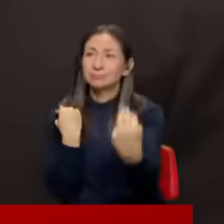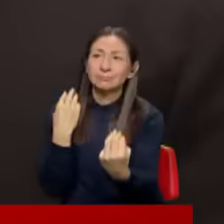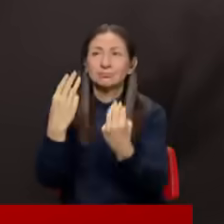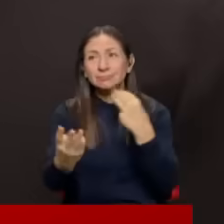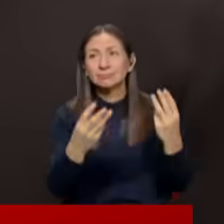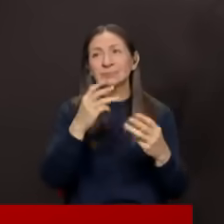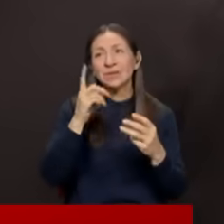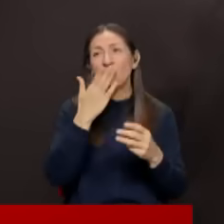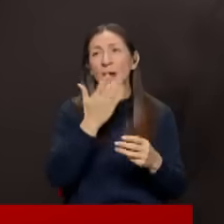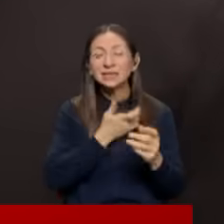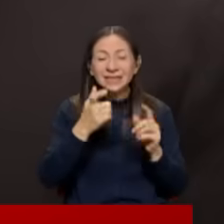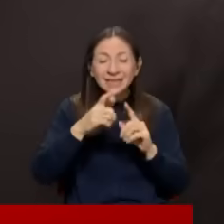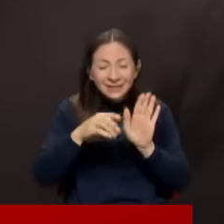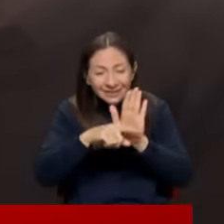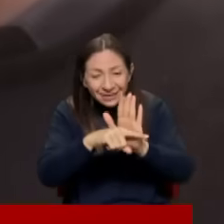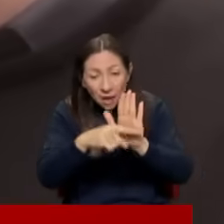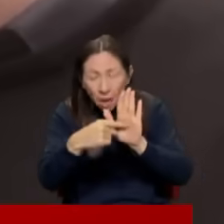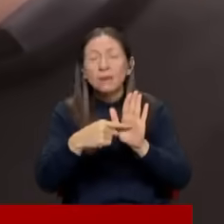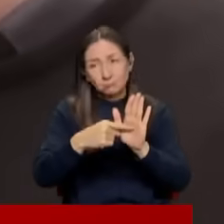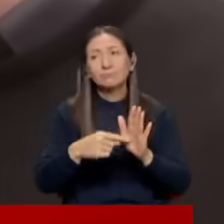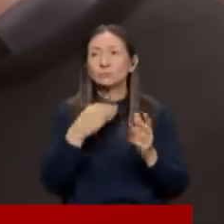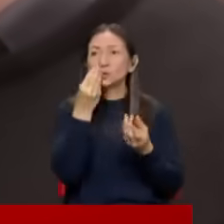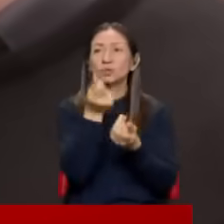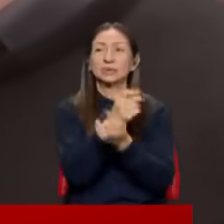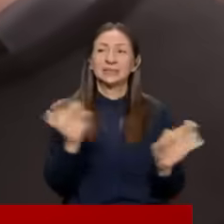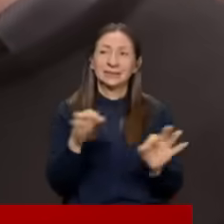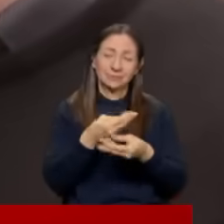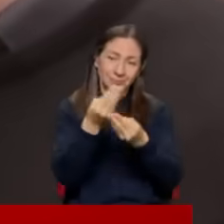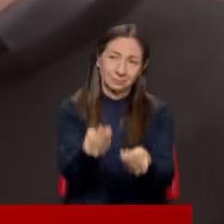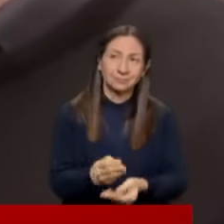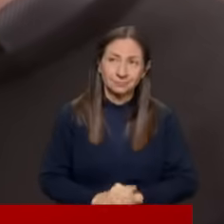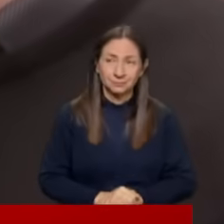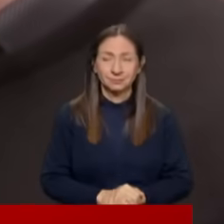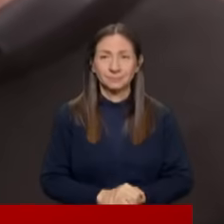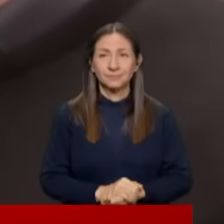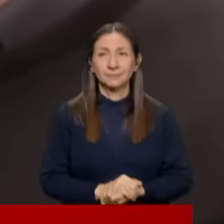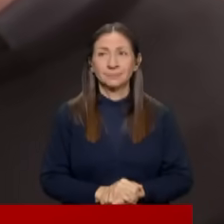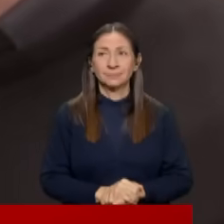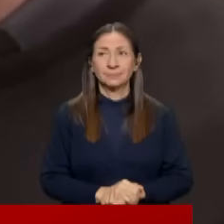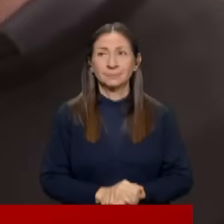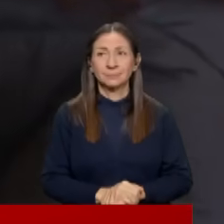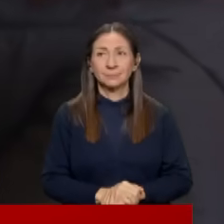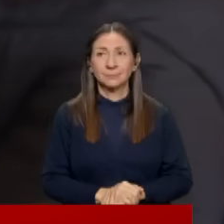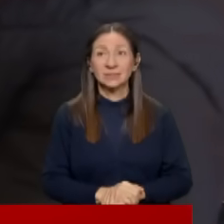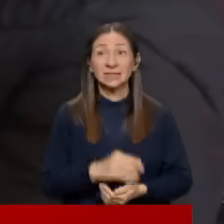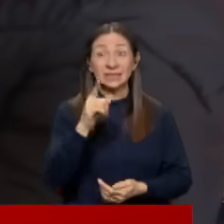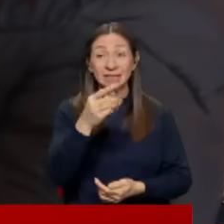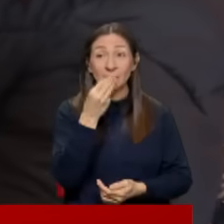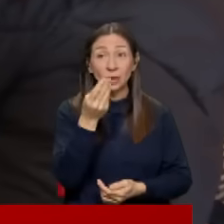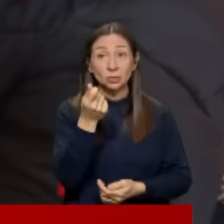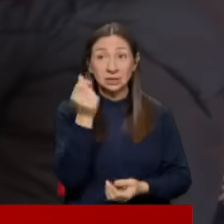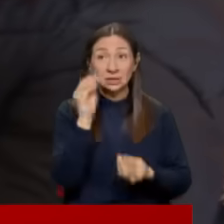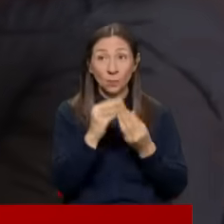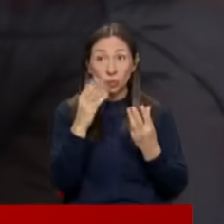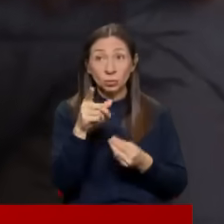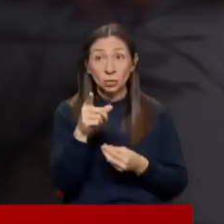Geldikleri zaman sadece öğrenci kimlik kartını gösteriyorlar. Biz de karşılığında herhangi bir ücret talep etmeden istedikleri menüye yardımcı oluyoruz. Sizin de yemek ücretlerine